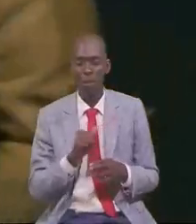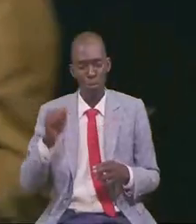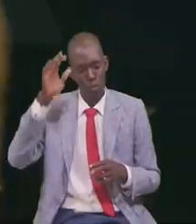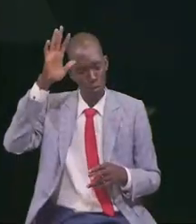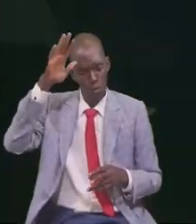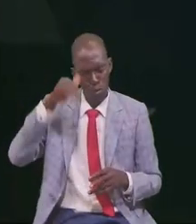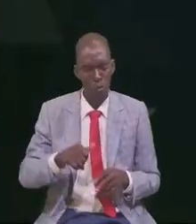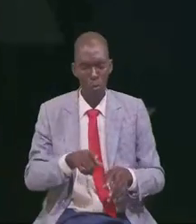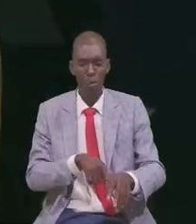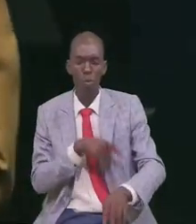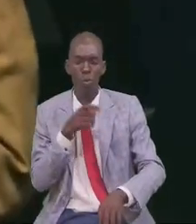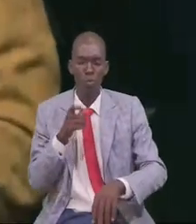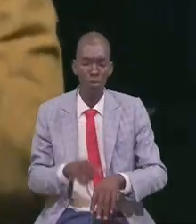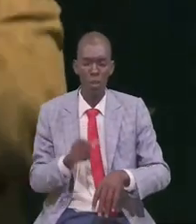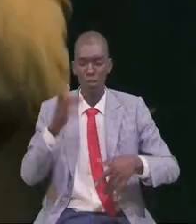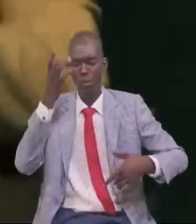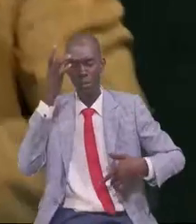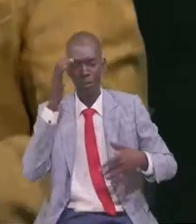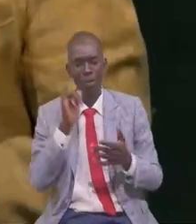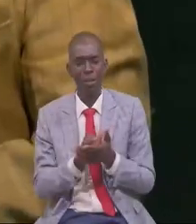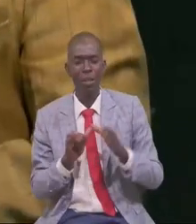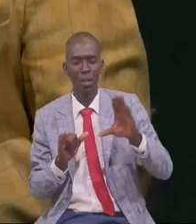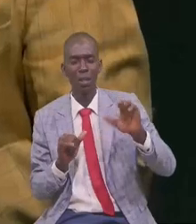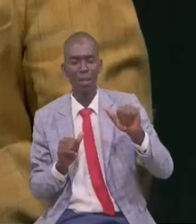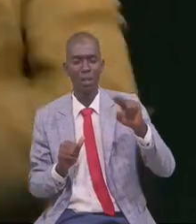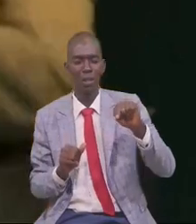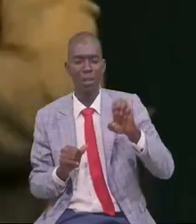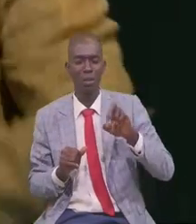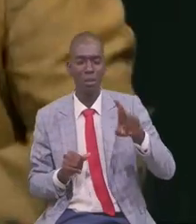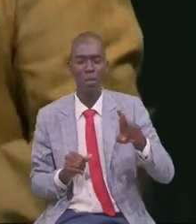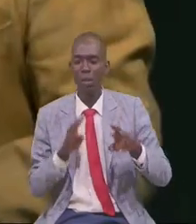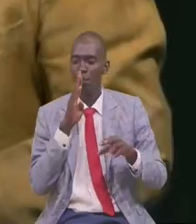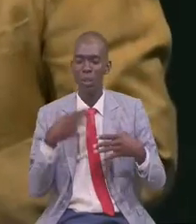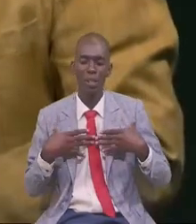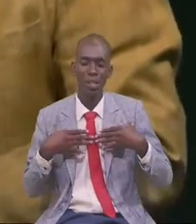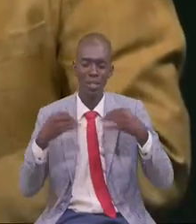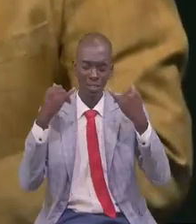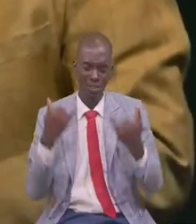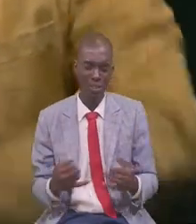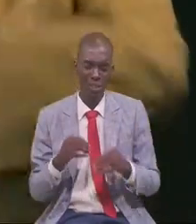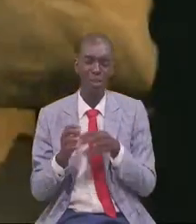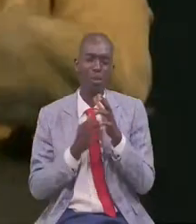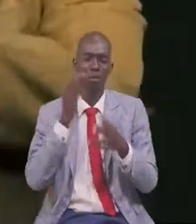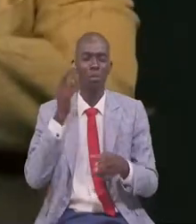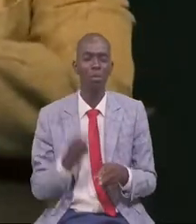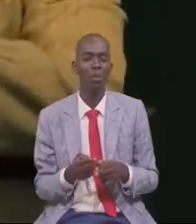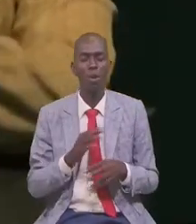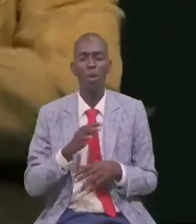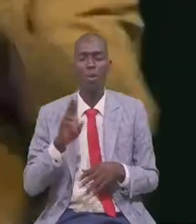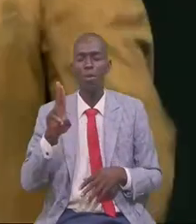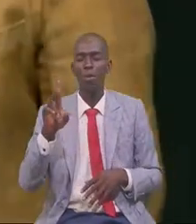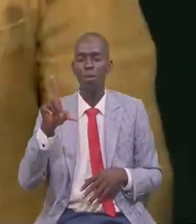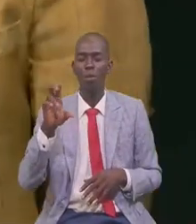Maladie incurable de longue date, cancer, sois guéri maintenant au nom de Jésus. Ulcère, sois